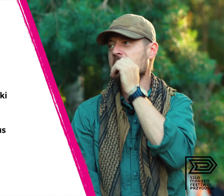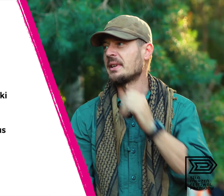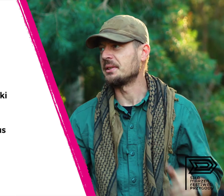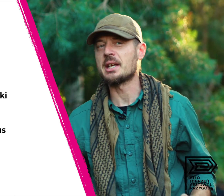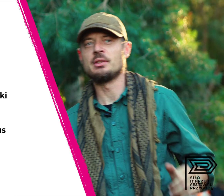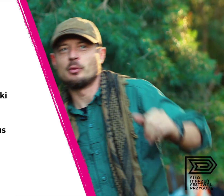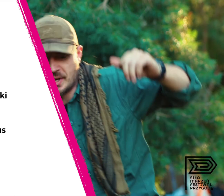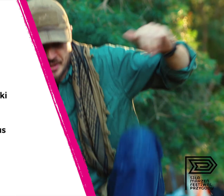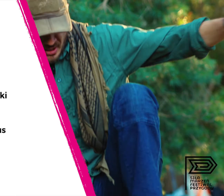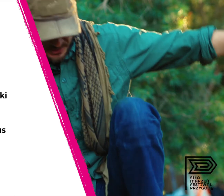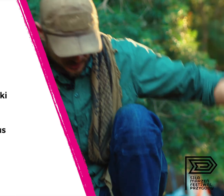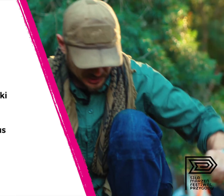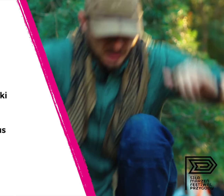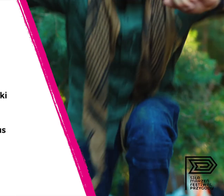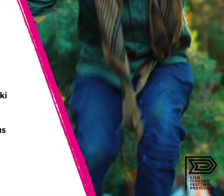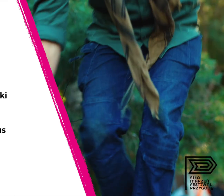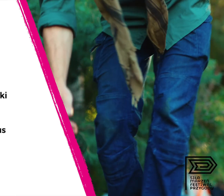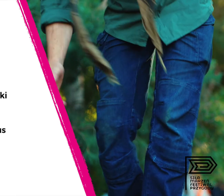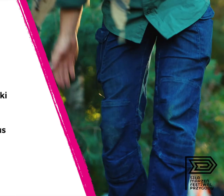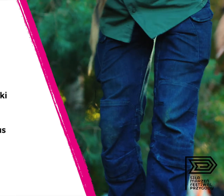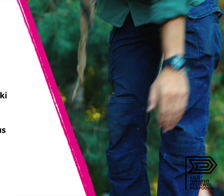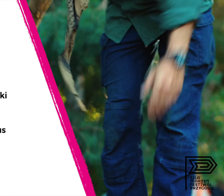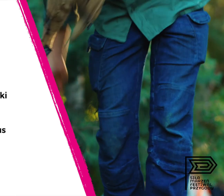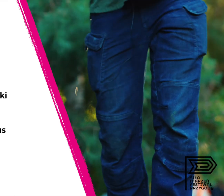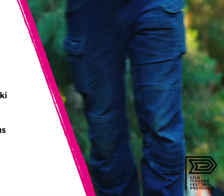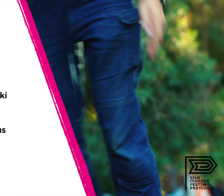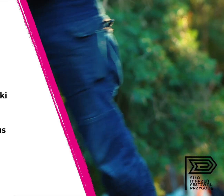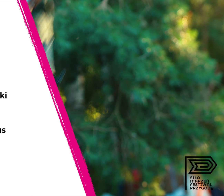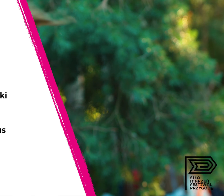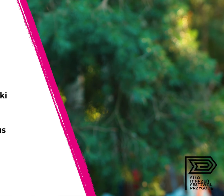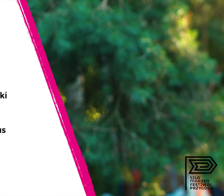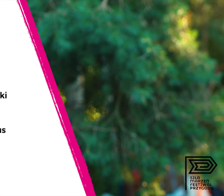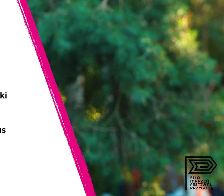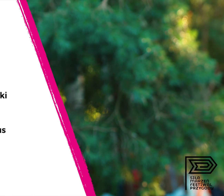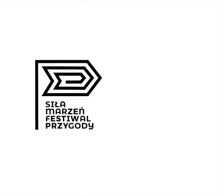Ha, gerwazy, daj gwintówkę. Niechaj strący tę makówkę. Gdzie jest Gośka?